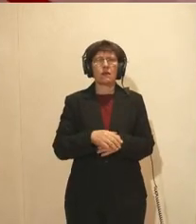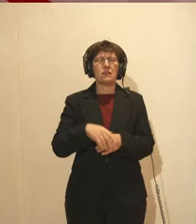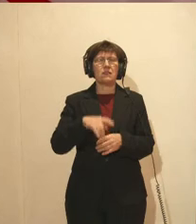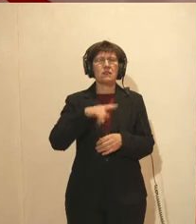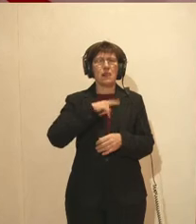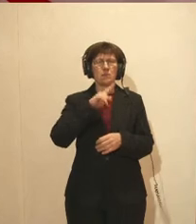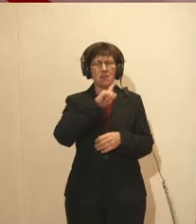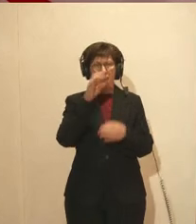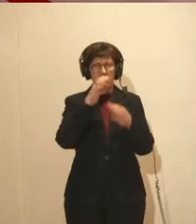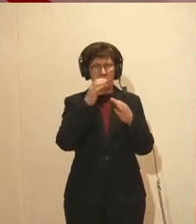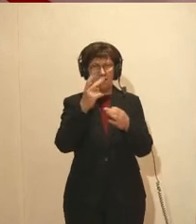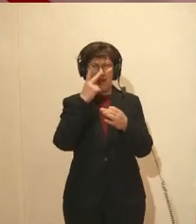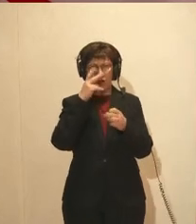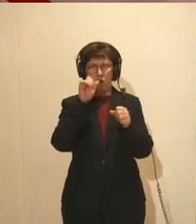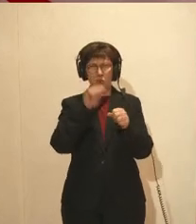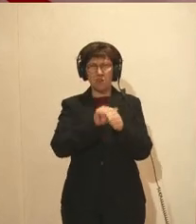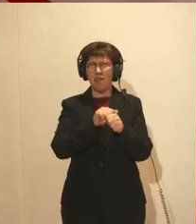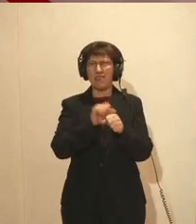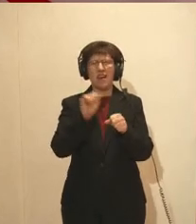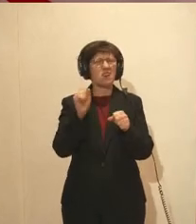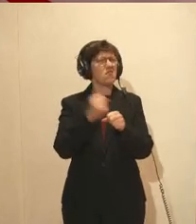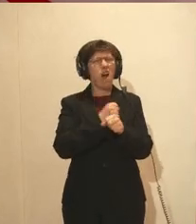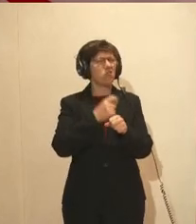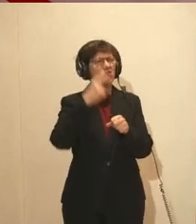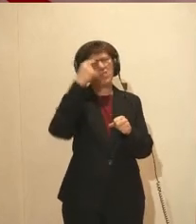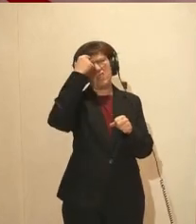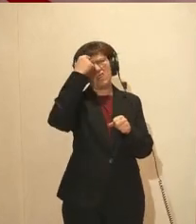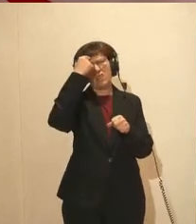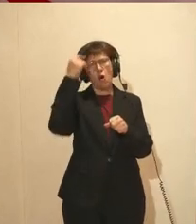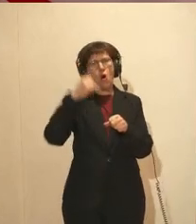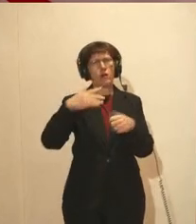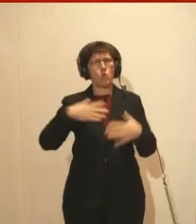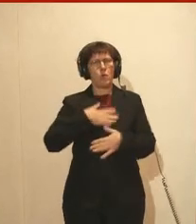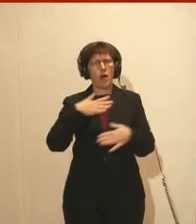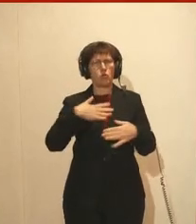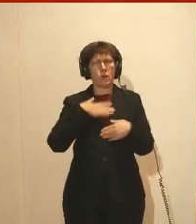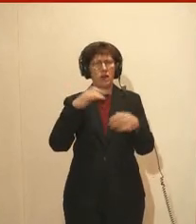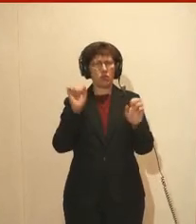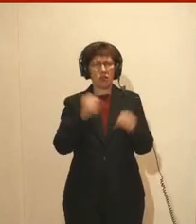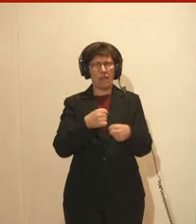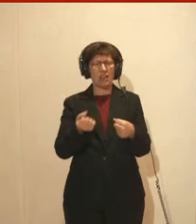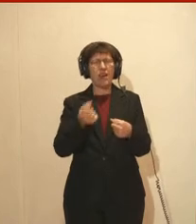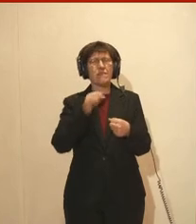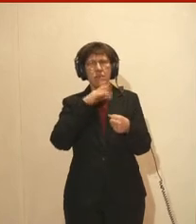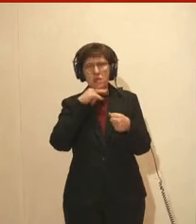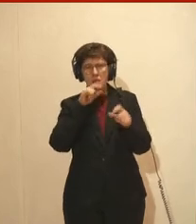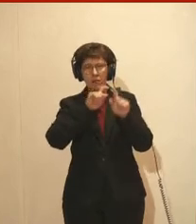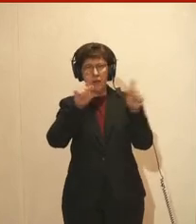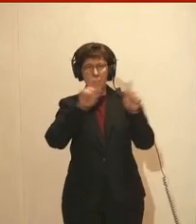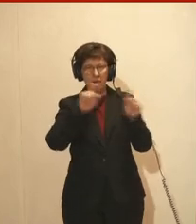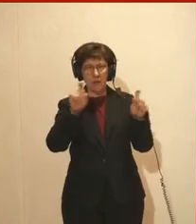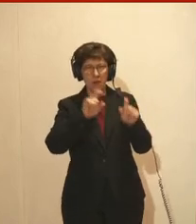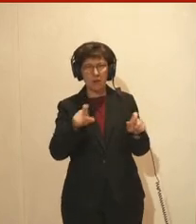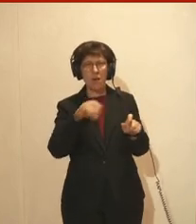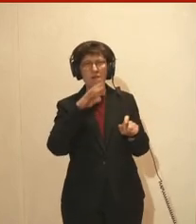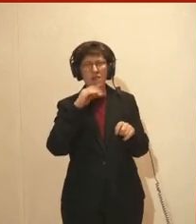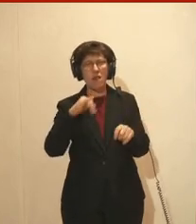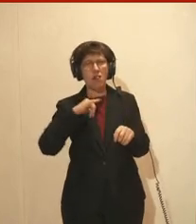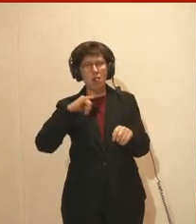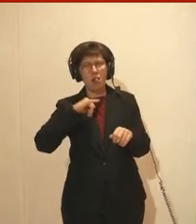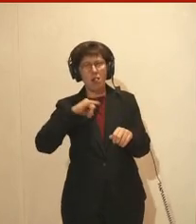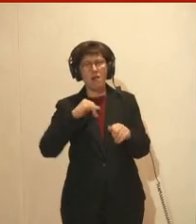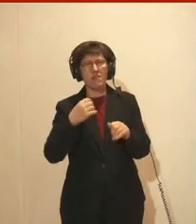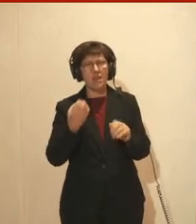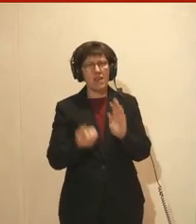ganzen tag betrachtet noch nicht die reise mehr fassen was mich alles heute überrascht hat es war sehr sehr viel wie gesagt sehr viele interessante impulse